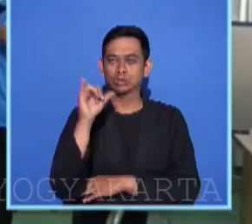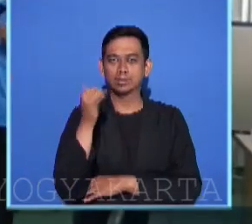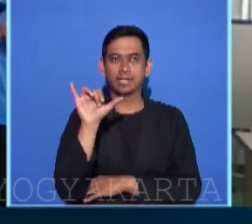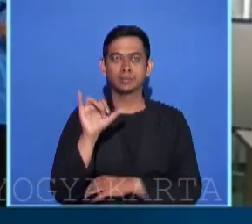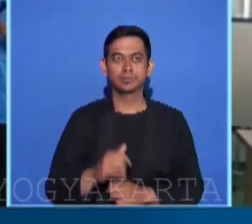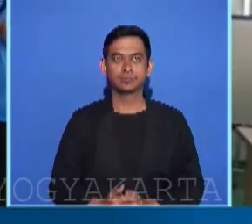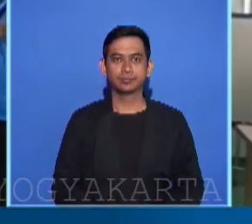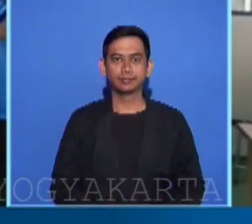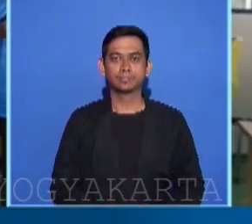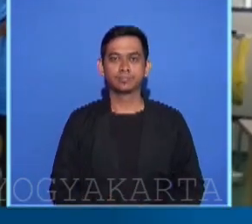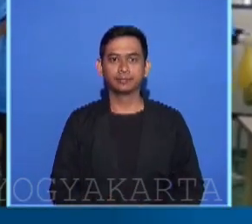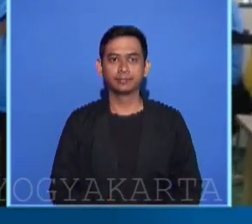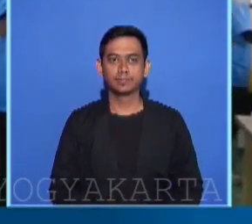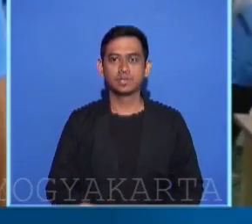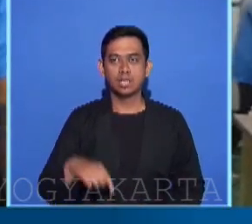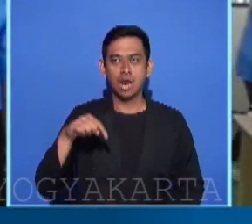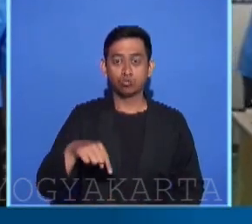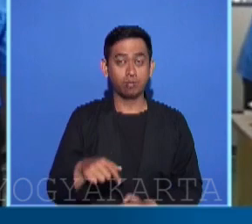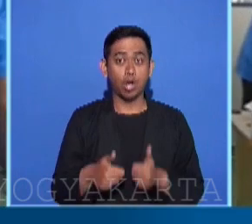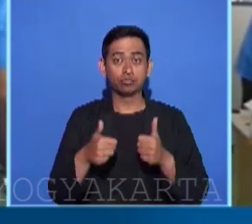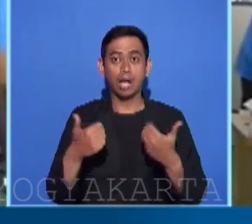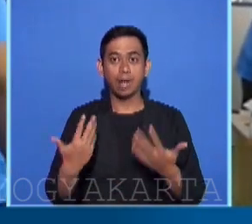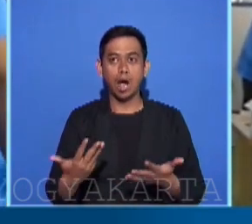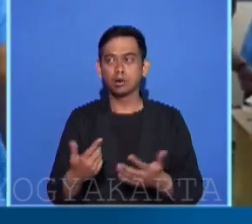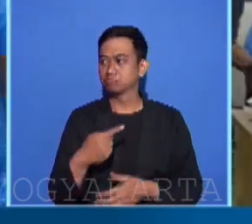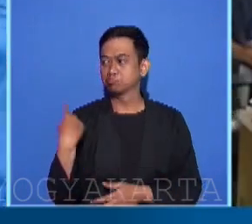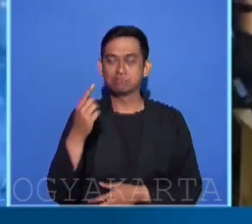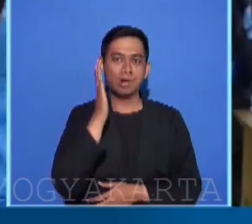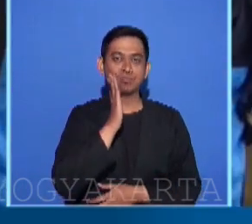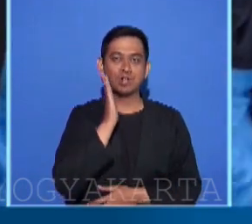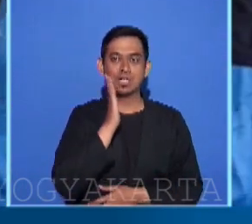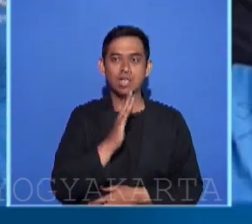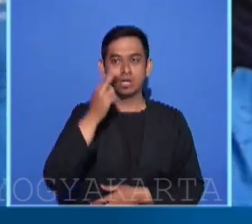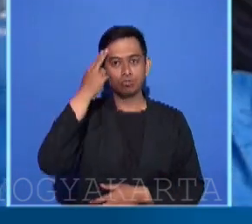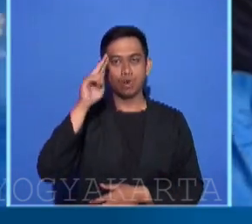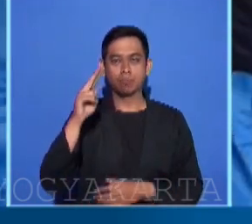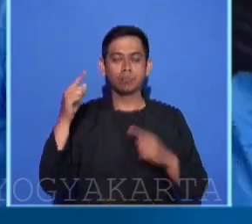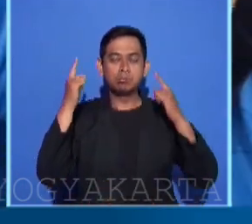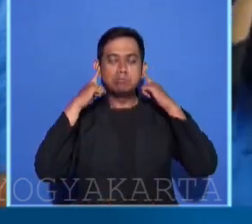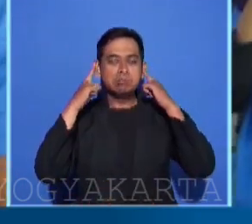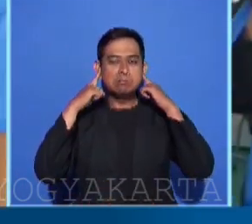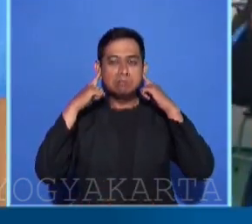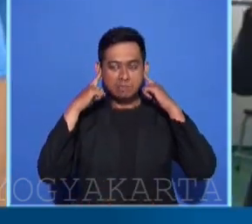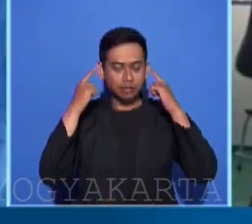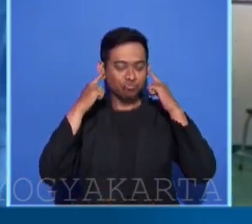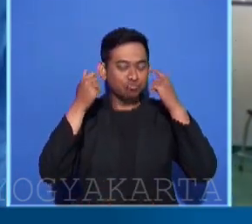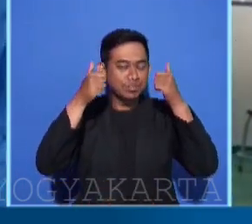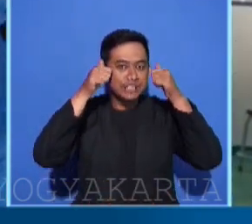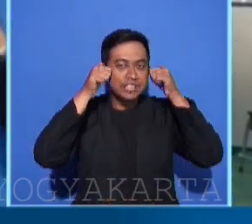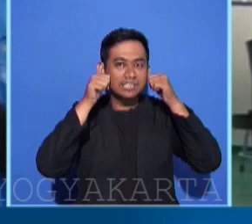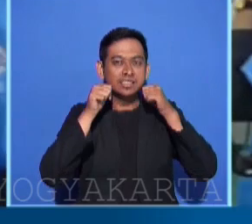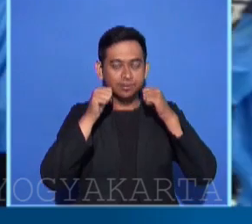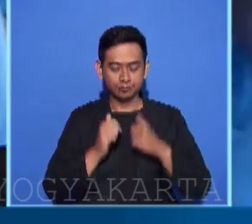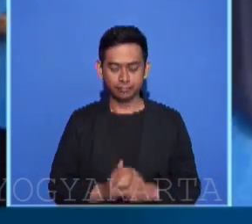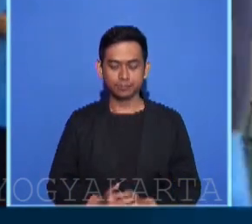yogyakartaan ini sangat bagus buat kita para remaja untuk membersihkan diri dari penyakit-penyakit seperti